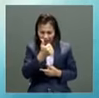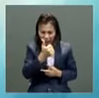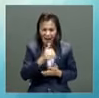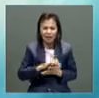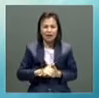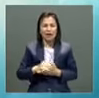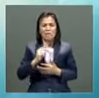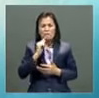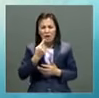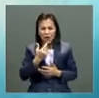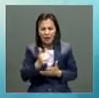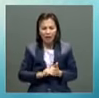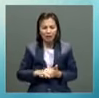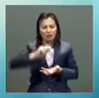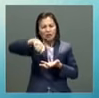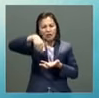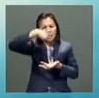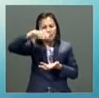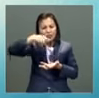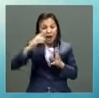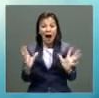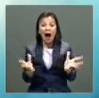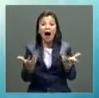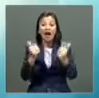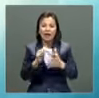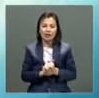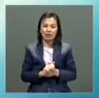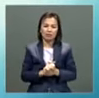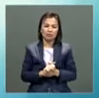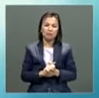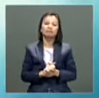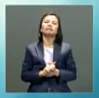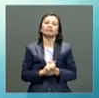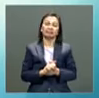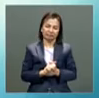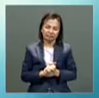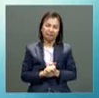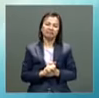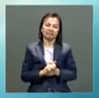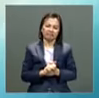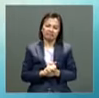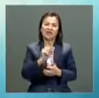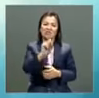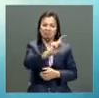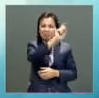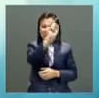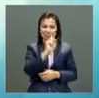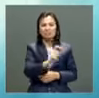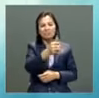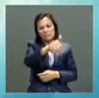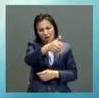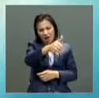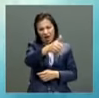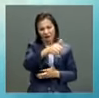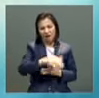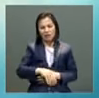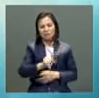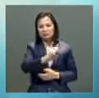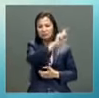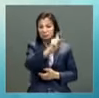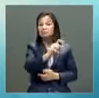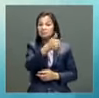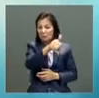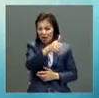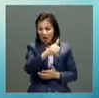สได้แต่พอมันสองอย่างนี้มันหายไปเขาบอกเลยครับว่าเป็นตัวบ่งชี้นะครับและเชื่อกันว่